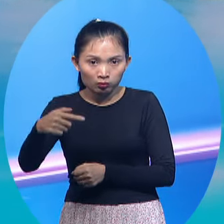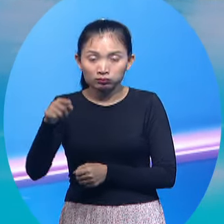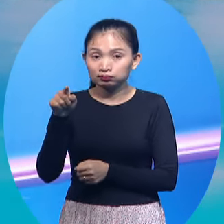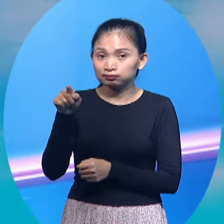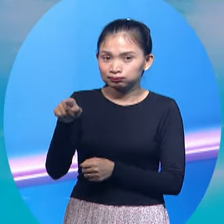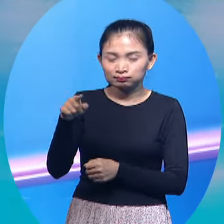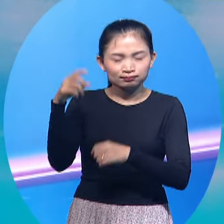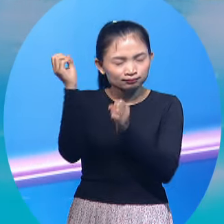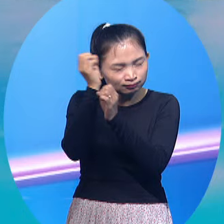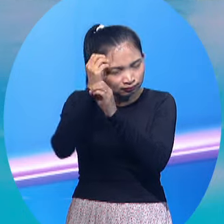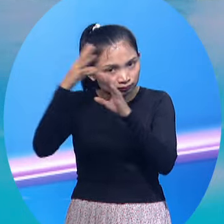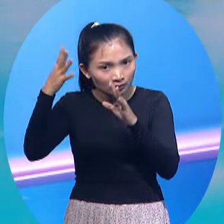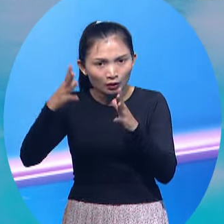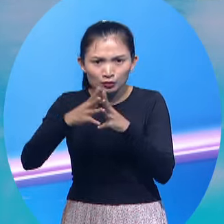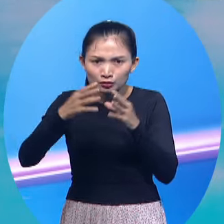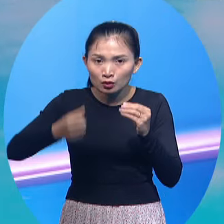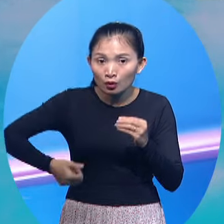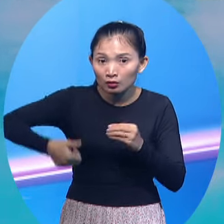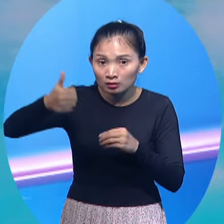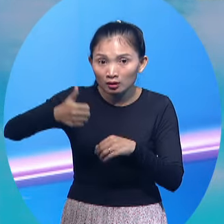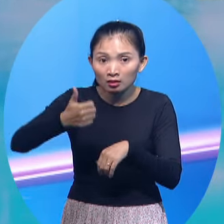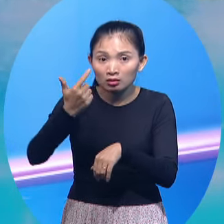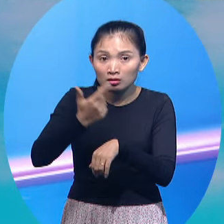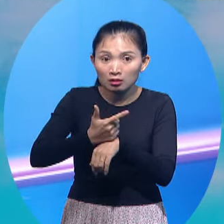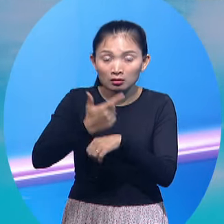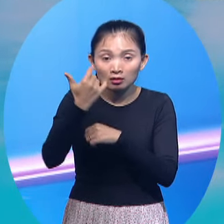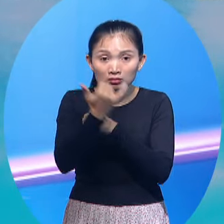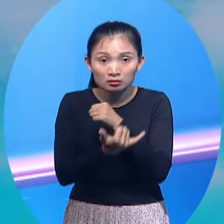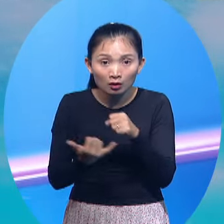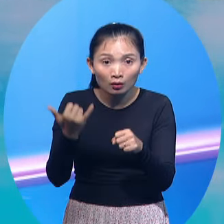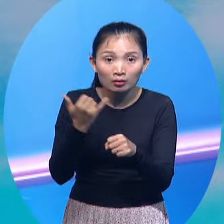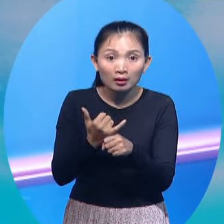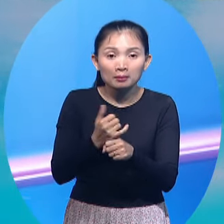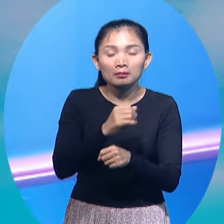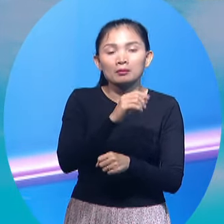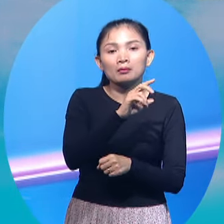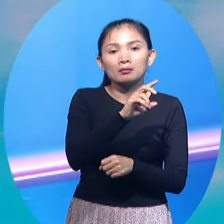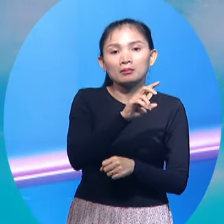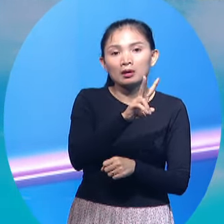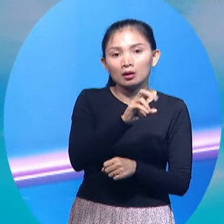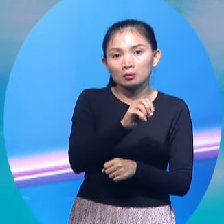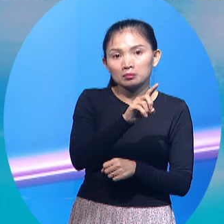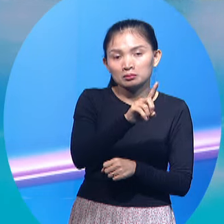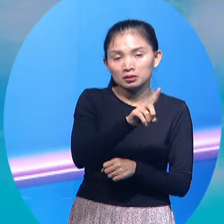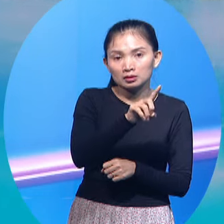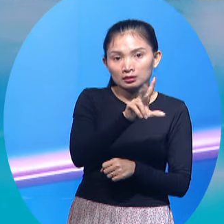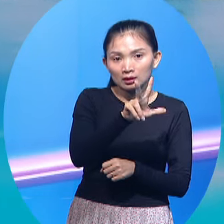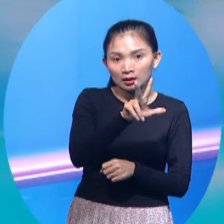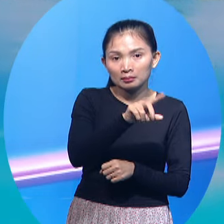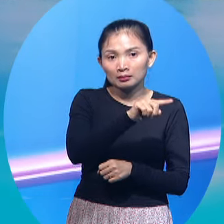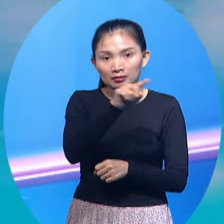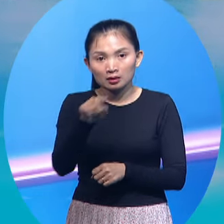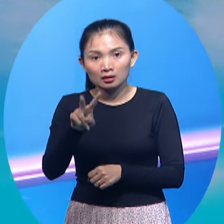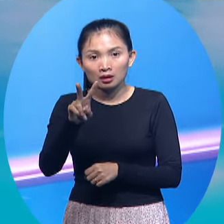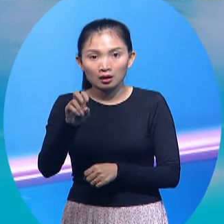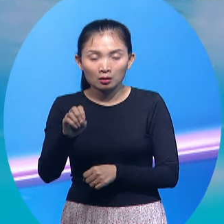tác giả cho nhiều ca khúc nhất trong thời gian 6 năm, từ năm 2018 đến năm 2024 với 400 ca khúc. Nhạc sĩ kỷ